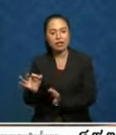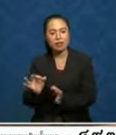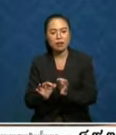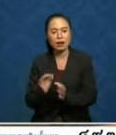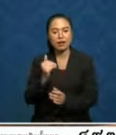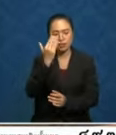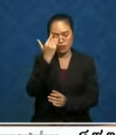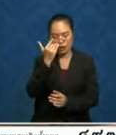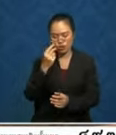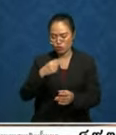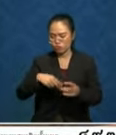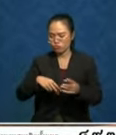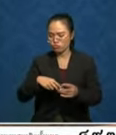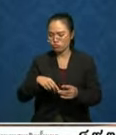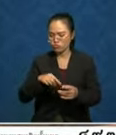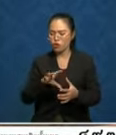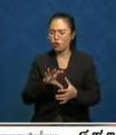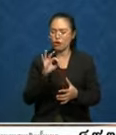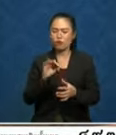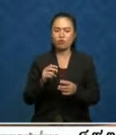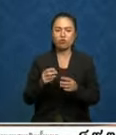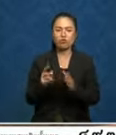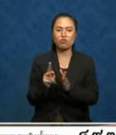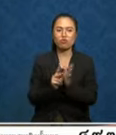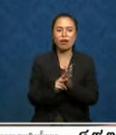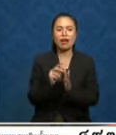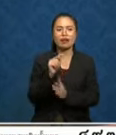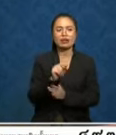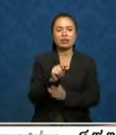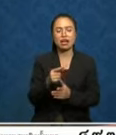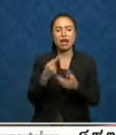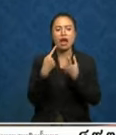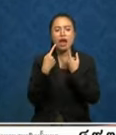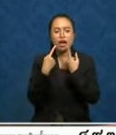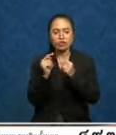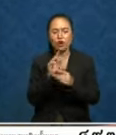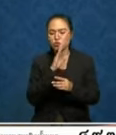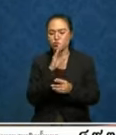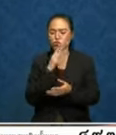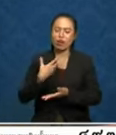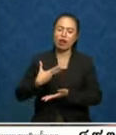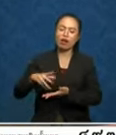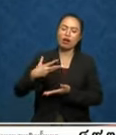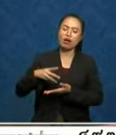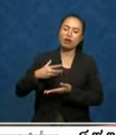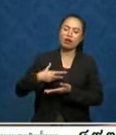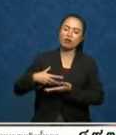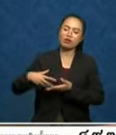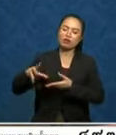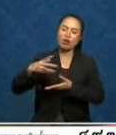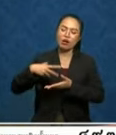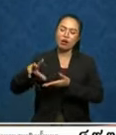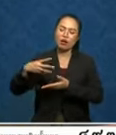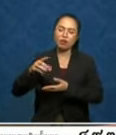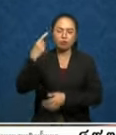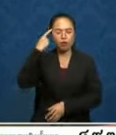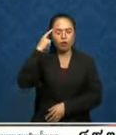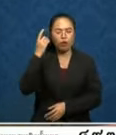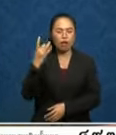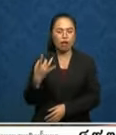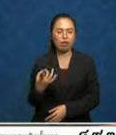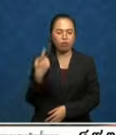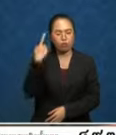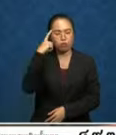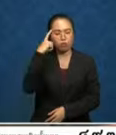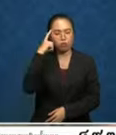ถึงจะอุ้มนั่นคือการตอบประเด็นที่ผมพาดพิงครับแต่ถ้าท่านไล่ไปเรื่อยนี่ท่านอภิปรายอะไรก็ไม่รู้ครับอันเนี้ย ครับ